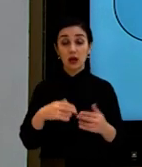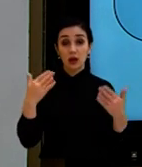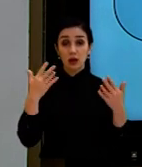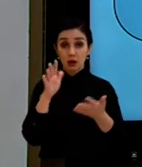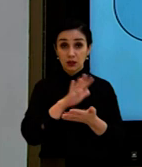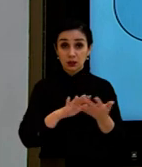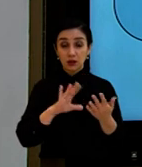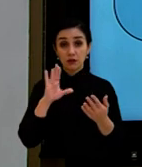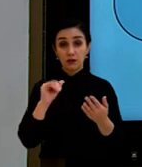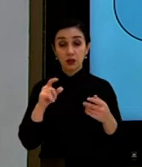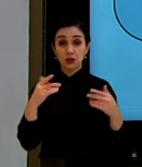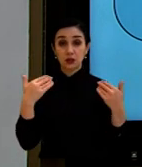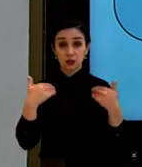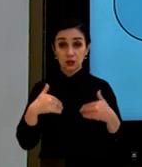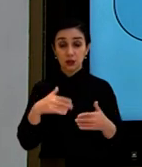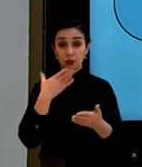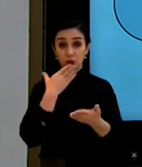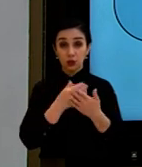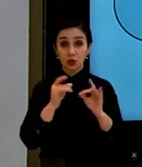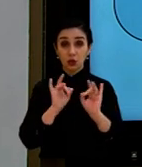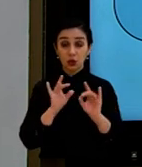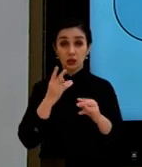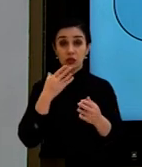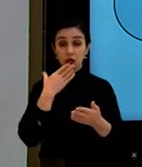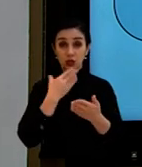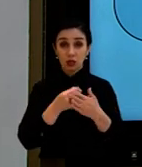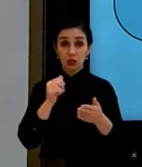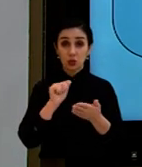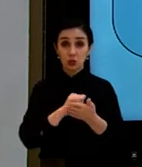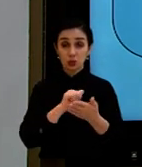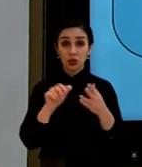Ariza va tarjimai hol shaxsiy hujjat hisoblanarkan.